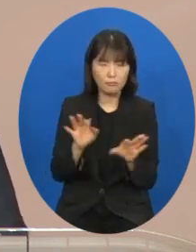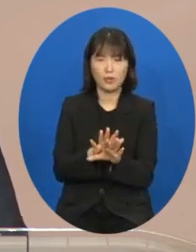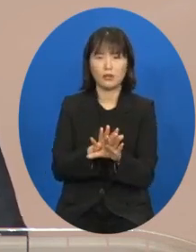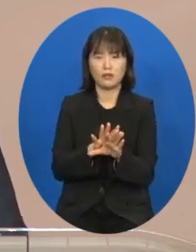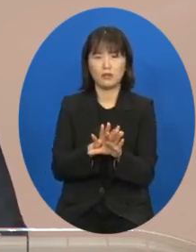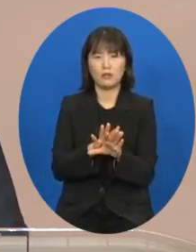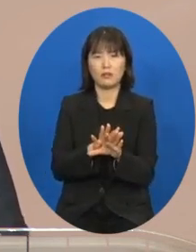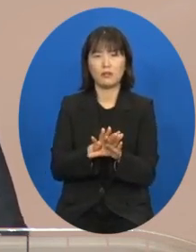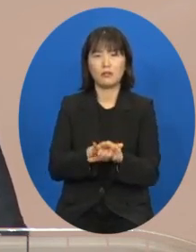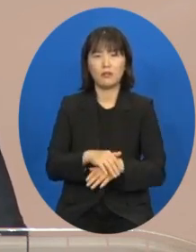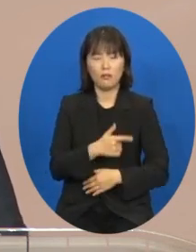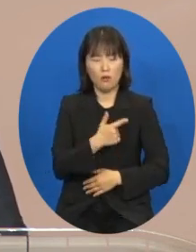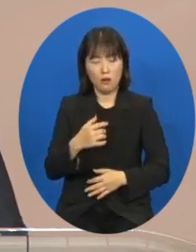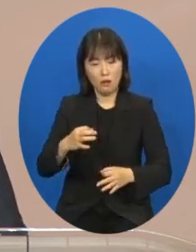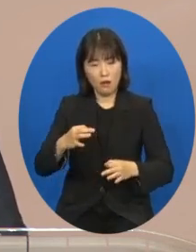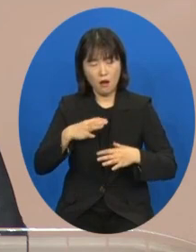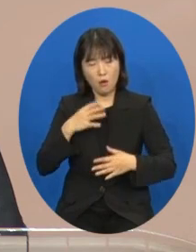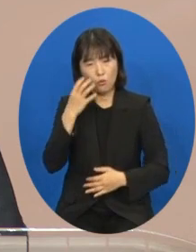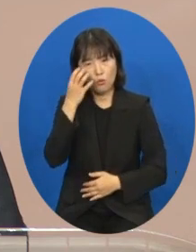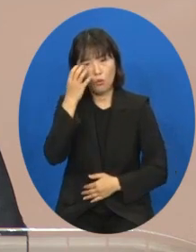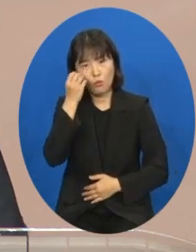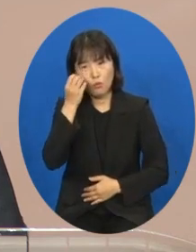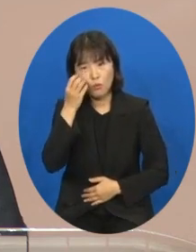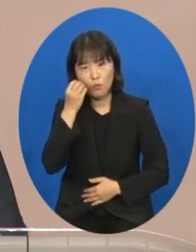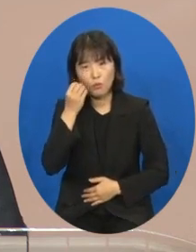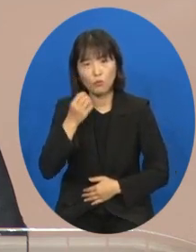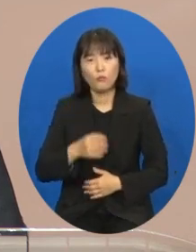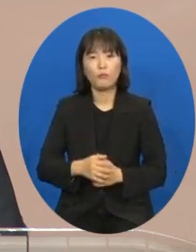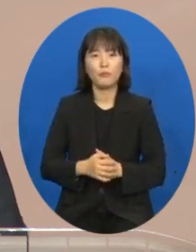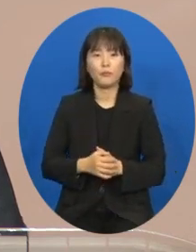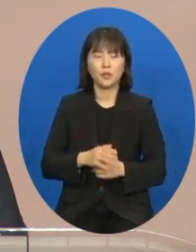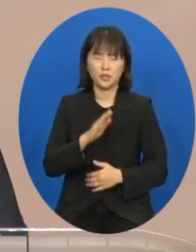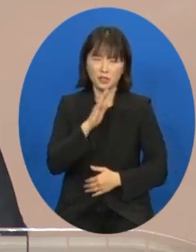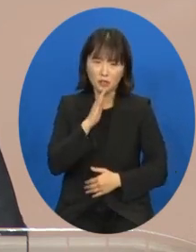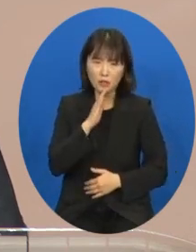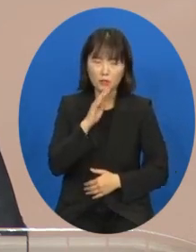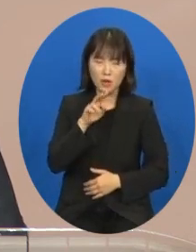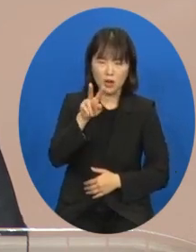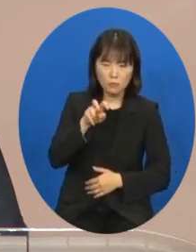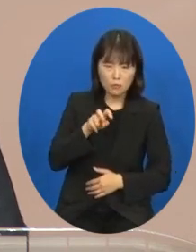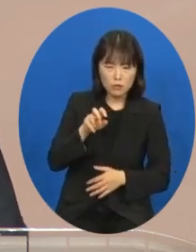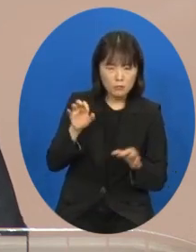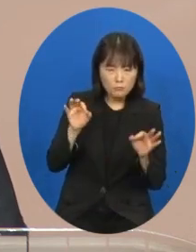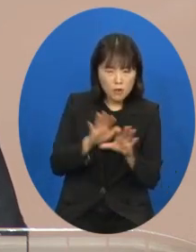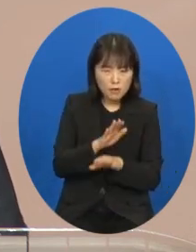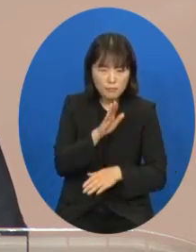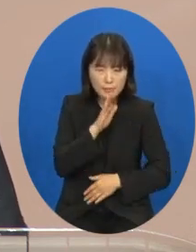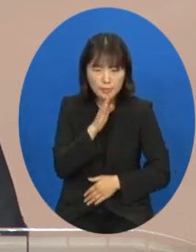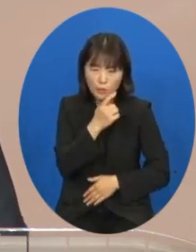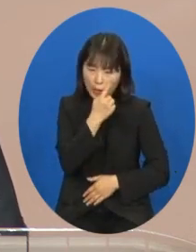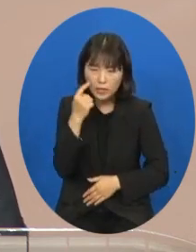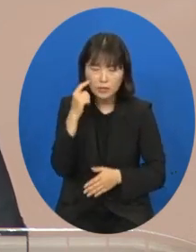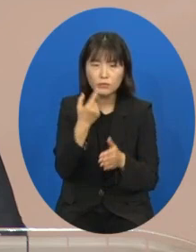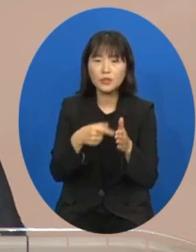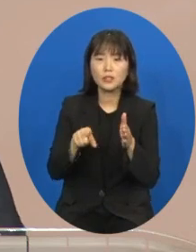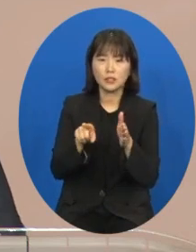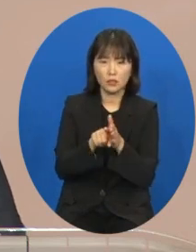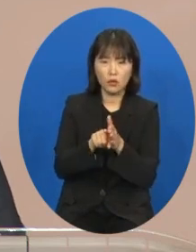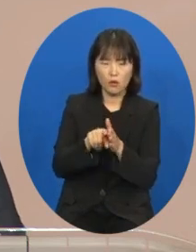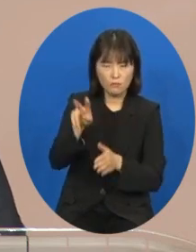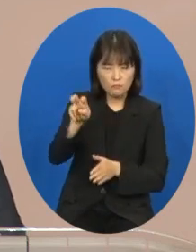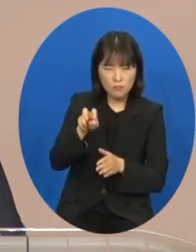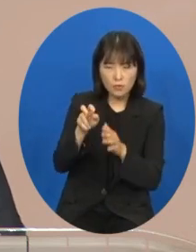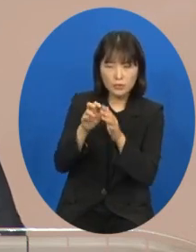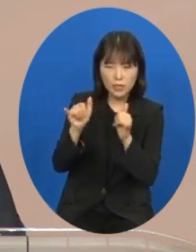버렸습니다. 너무 놀랍고 신기했습니다. 그래서 정말 미움이 없어진 건지 확인하려고 그